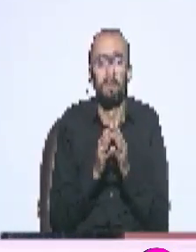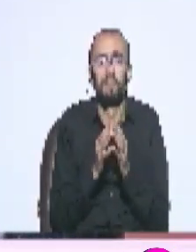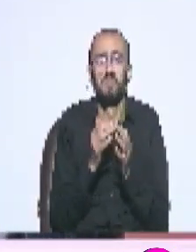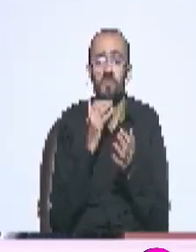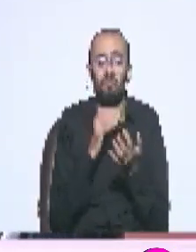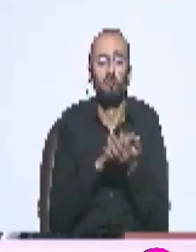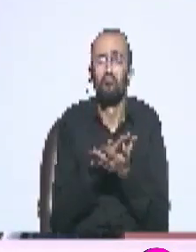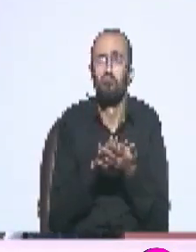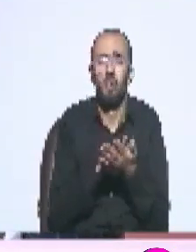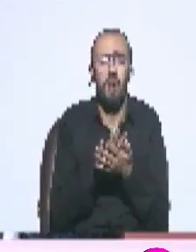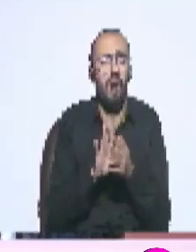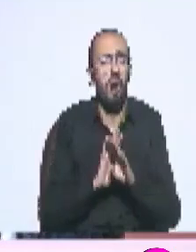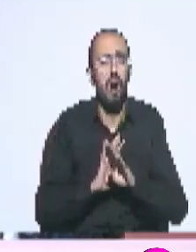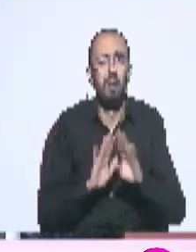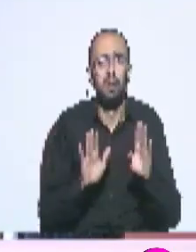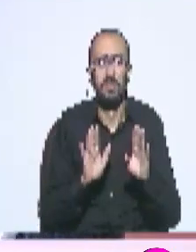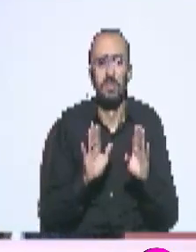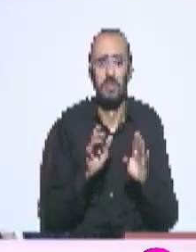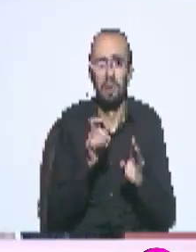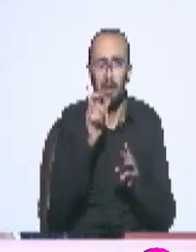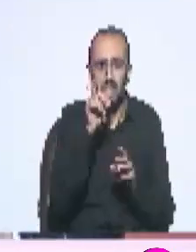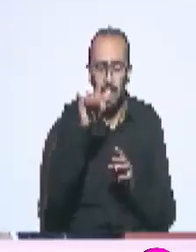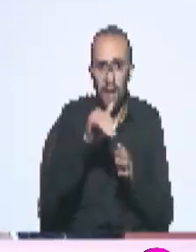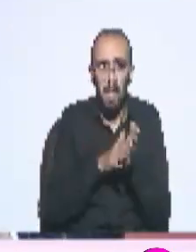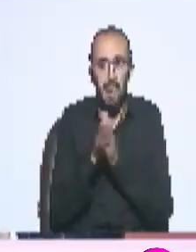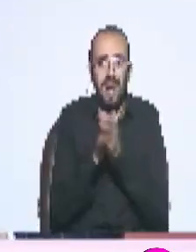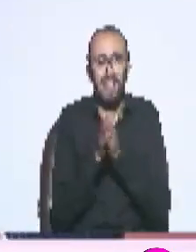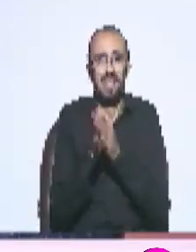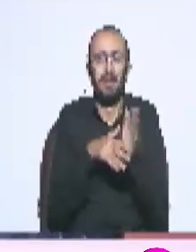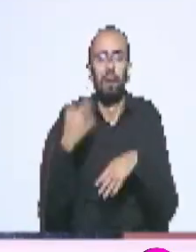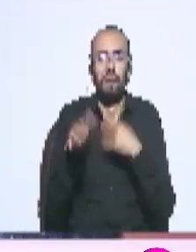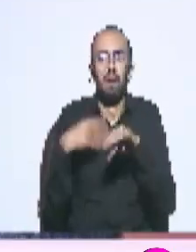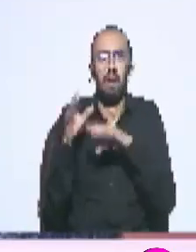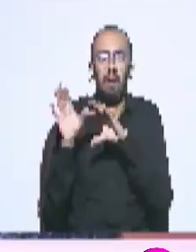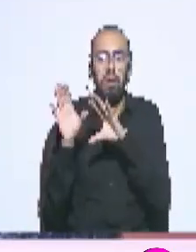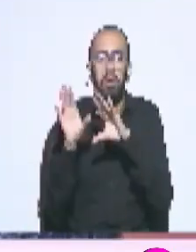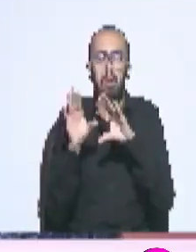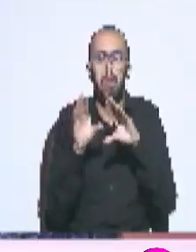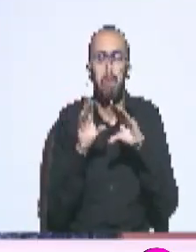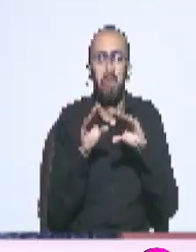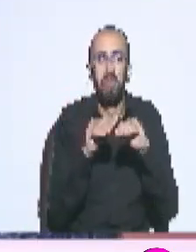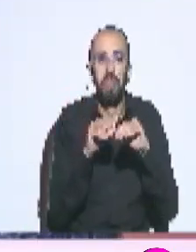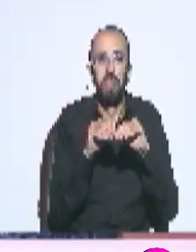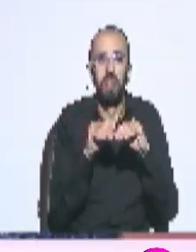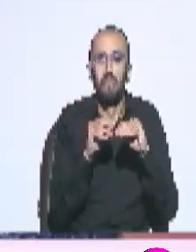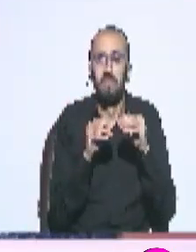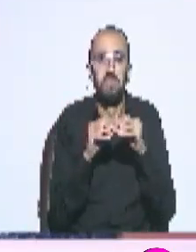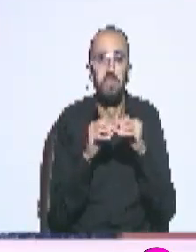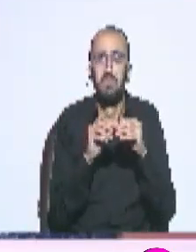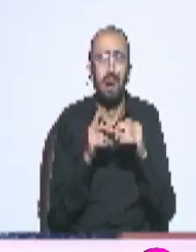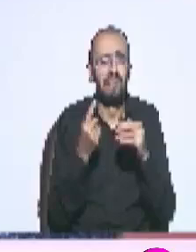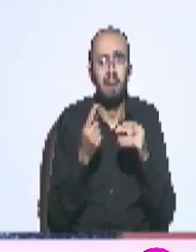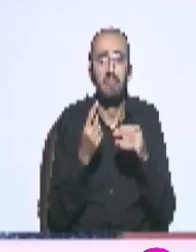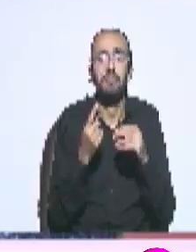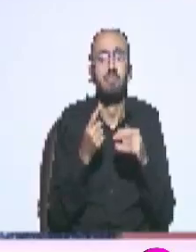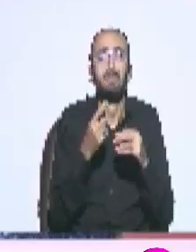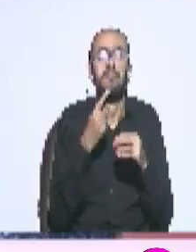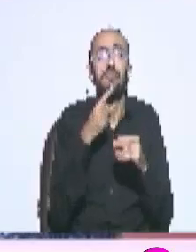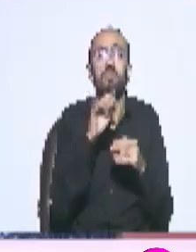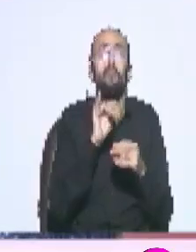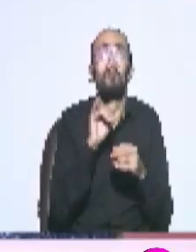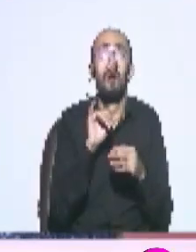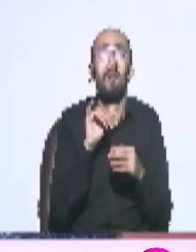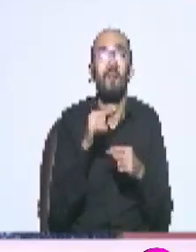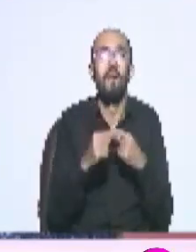اي مشكله ابدا ان الناس تبقى جايه متحمله مه قوي في الاول لكن دايما اللي بيساعد الحد انه يوصل لاي حاجه هو